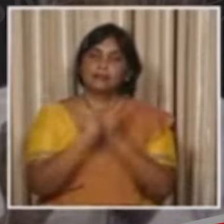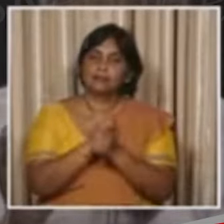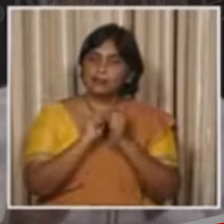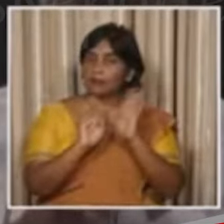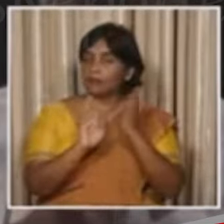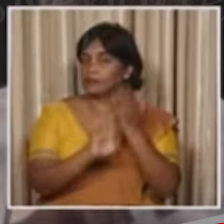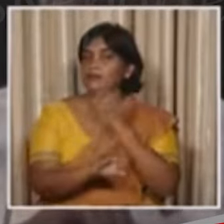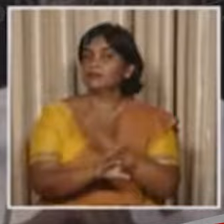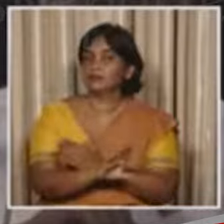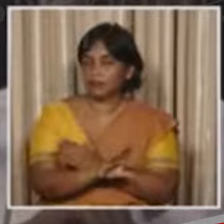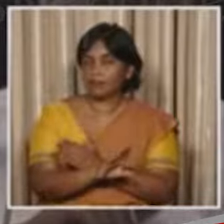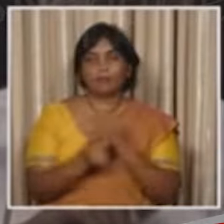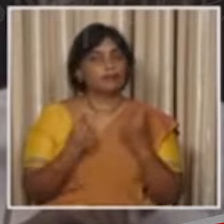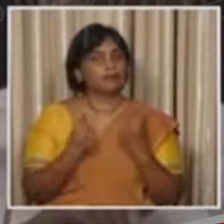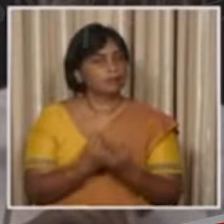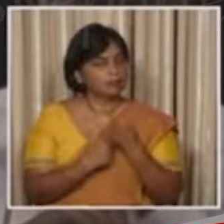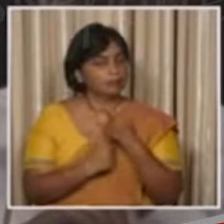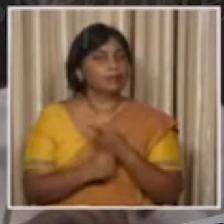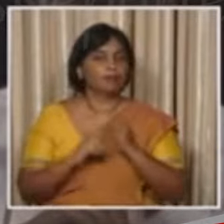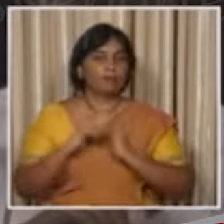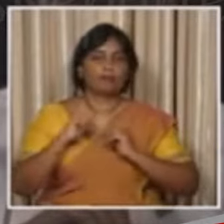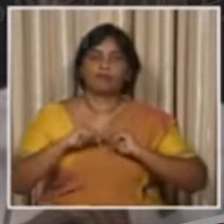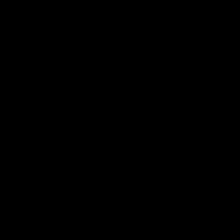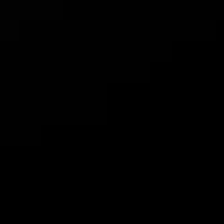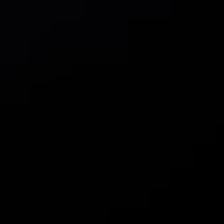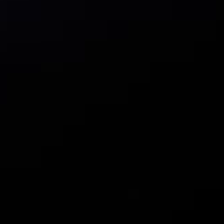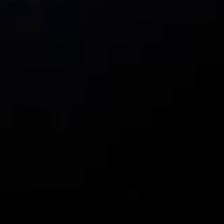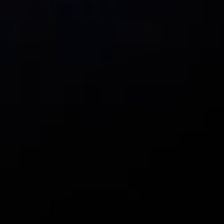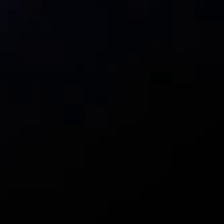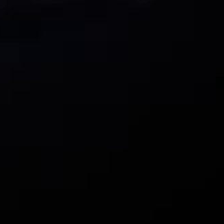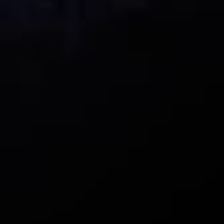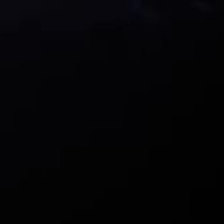කලින් ක්ෂණිකවම මේ වැඩපිළිවෙල අපි ඉදිරිපත් කරන්නේ.